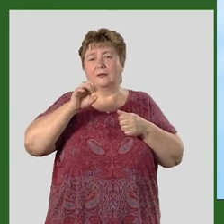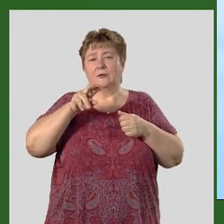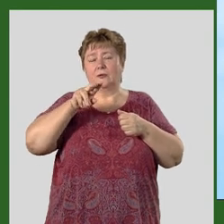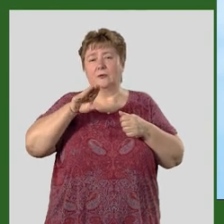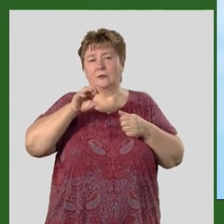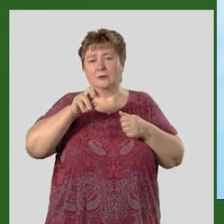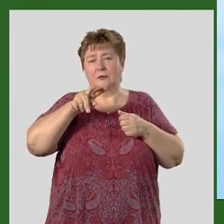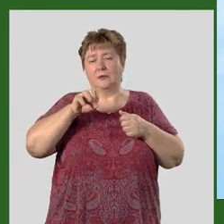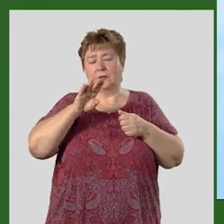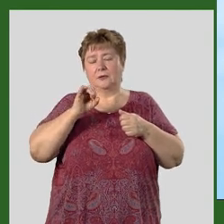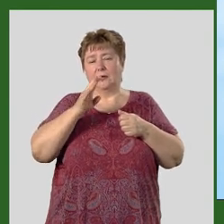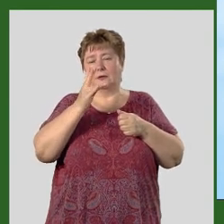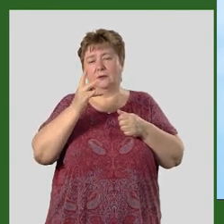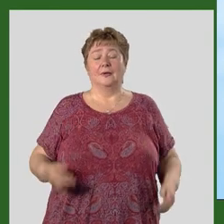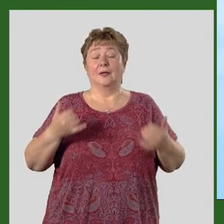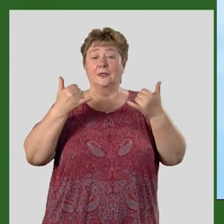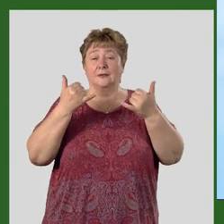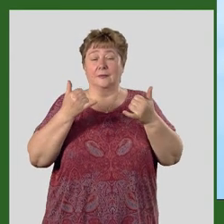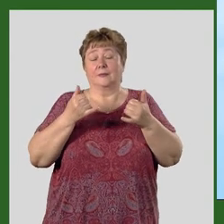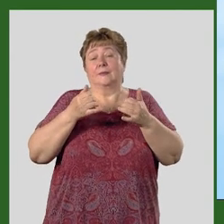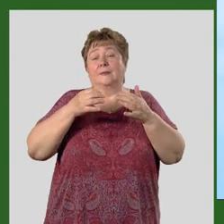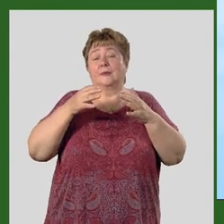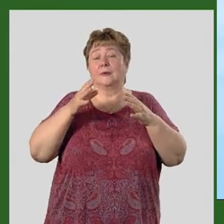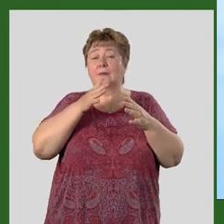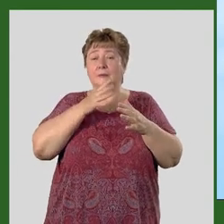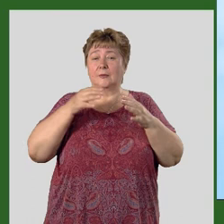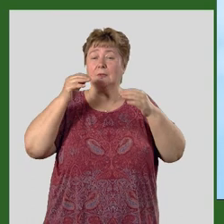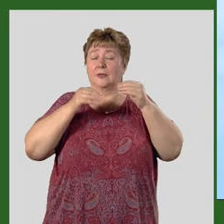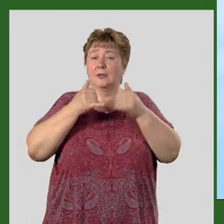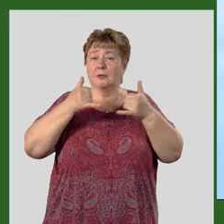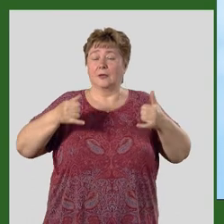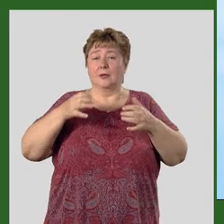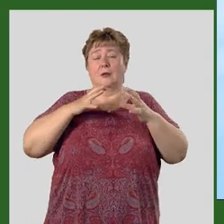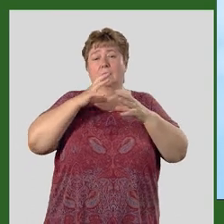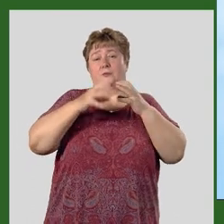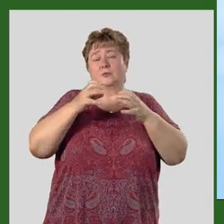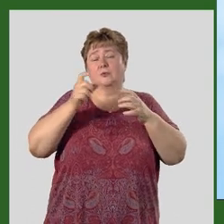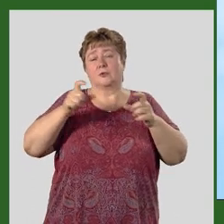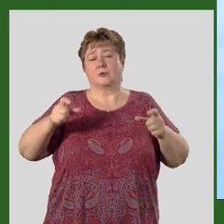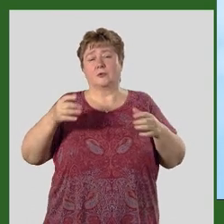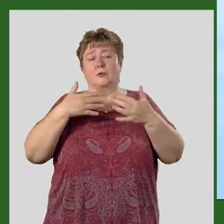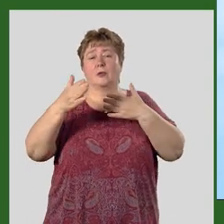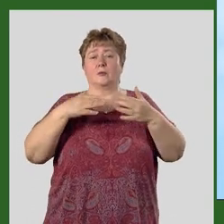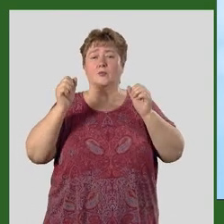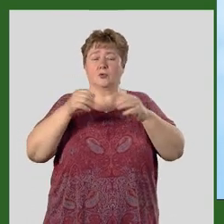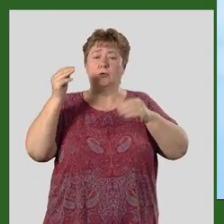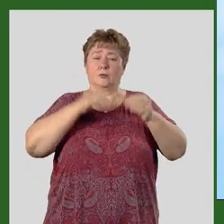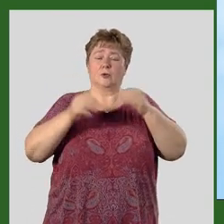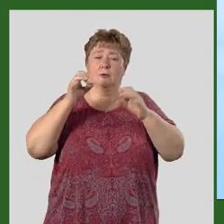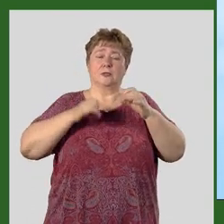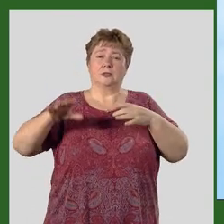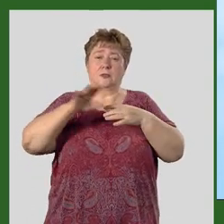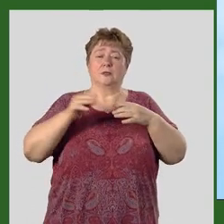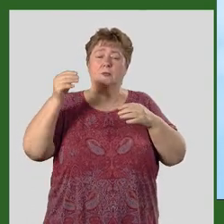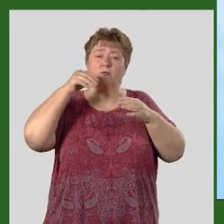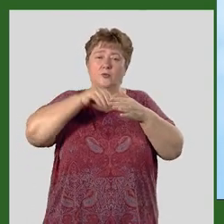тоталитарные. На современном этапе развития международных отношений можно группировать страны по